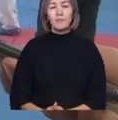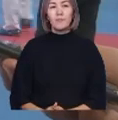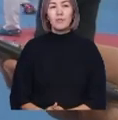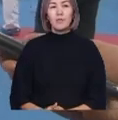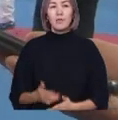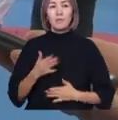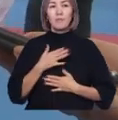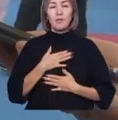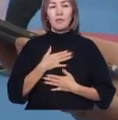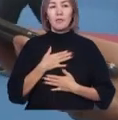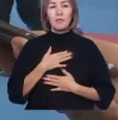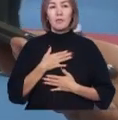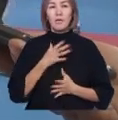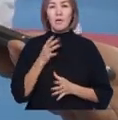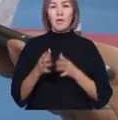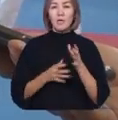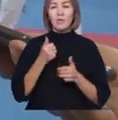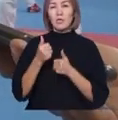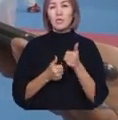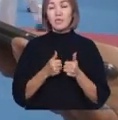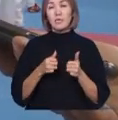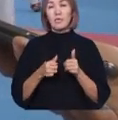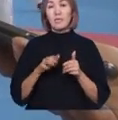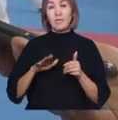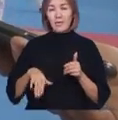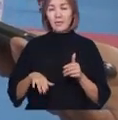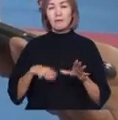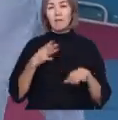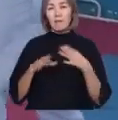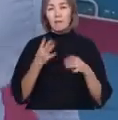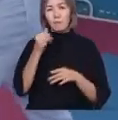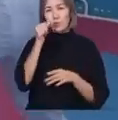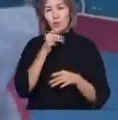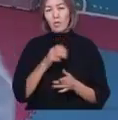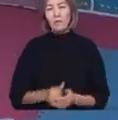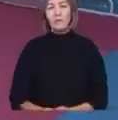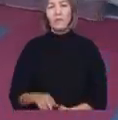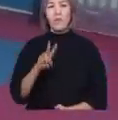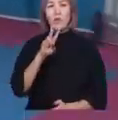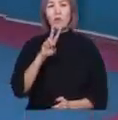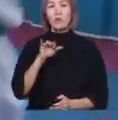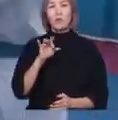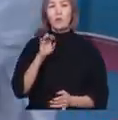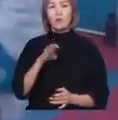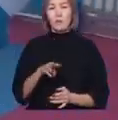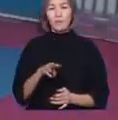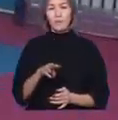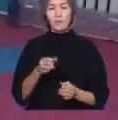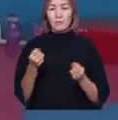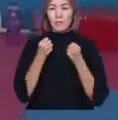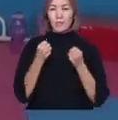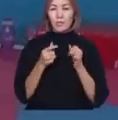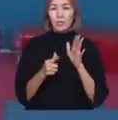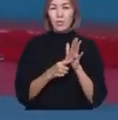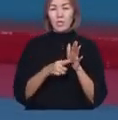Мен оған халықаралық жарыстан кейін дайындалдым 4 айдай. Нұрым Құдайбергенде жүлдеден құралақан емес,